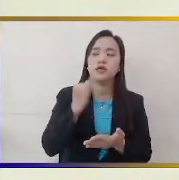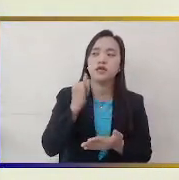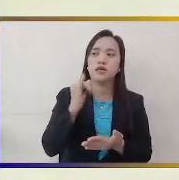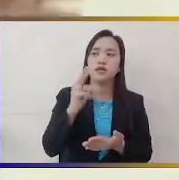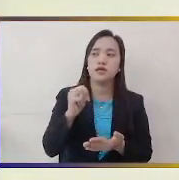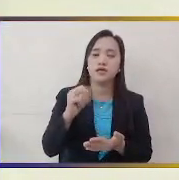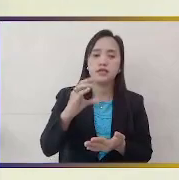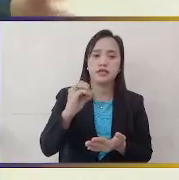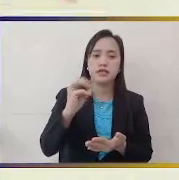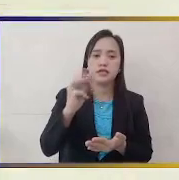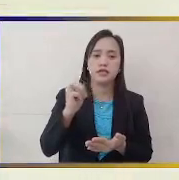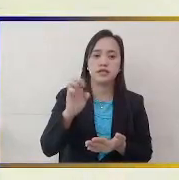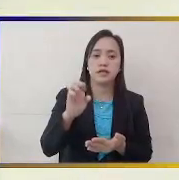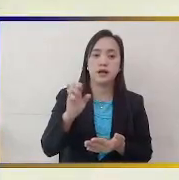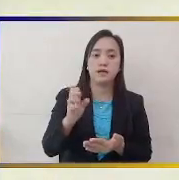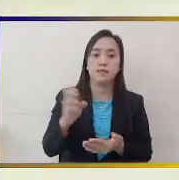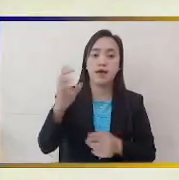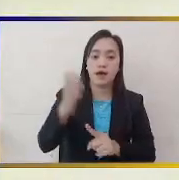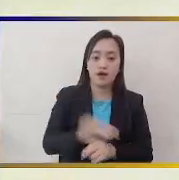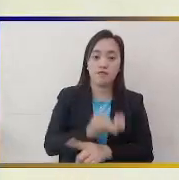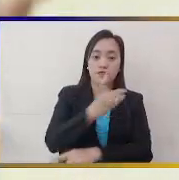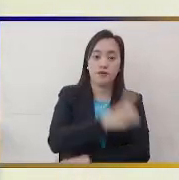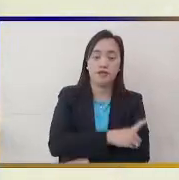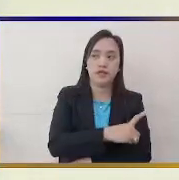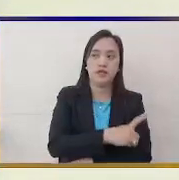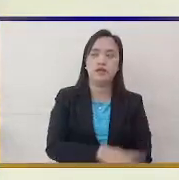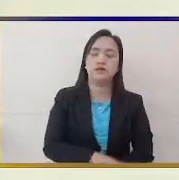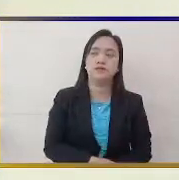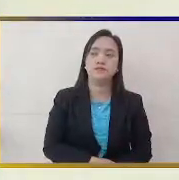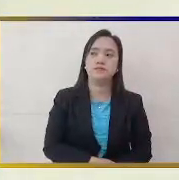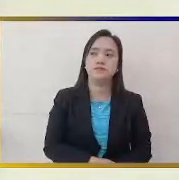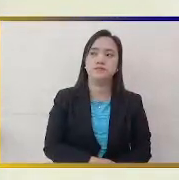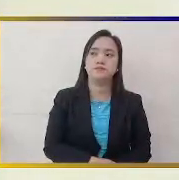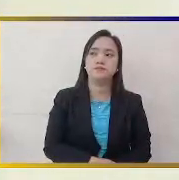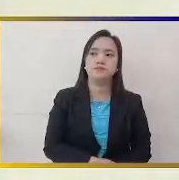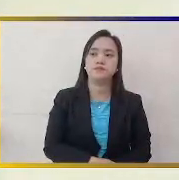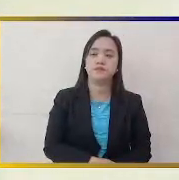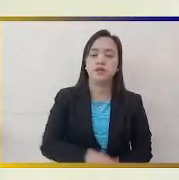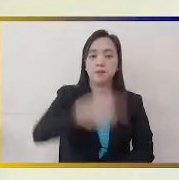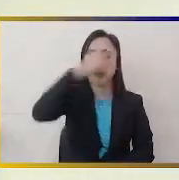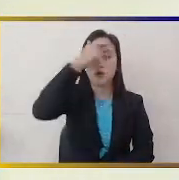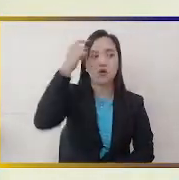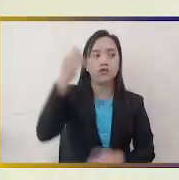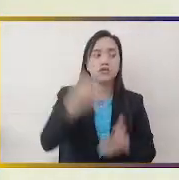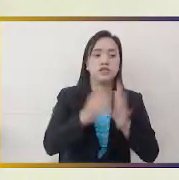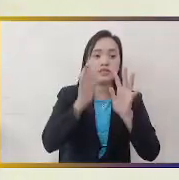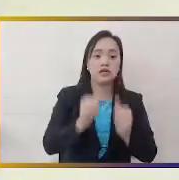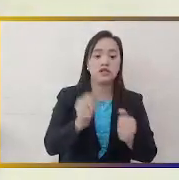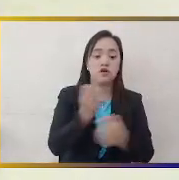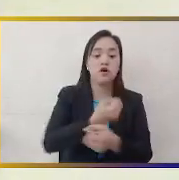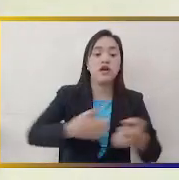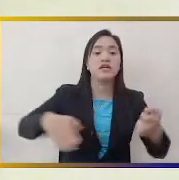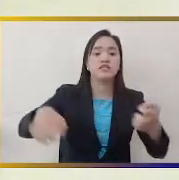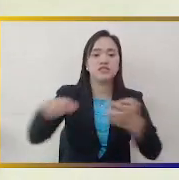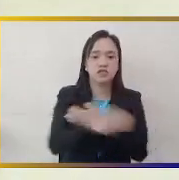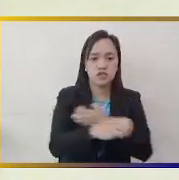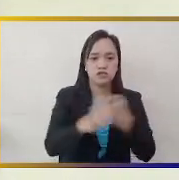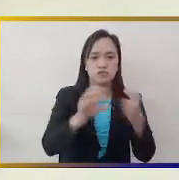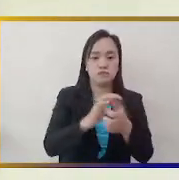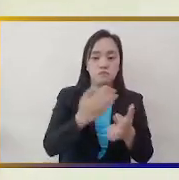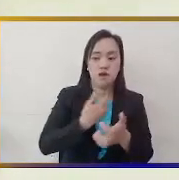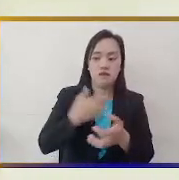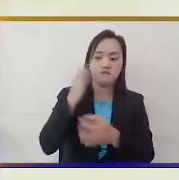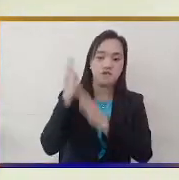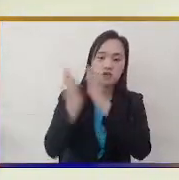pananampalataya at sa pakikipag Fellowship ko sa man of God at sa mga kapatiran tinanggihan ko yan mga kapatid